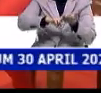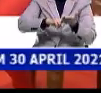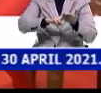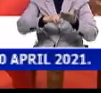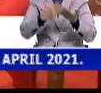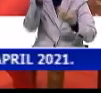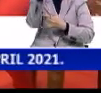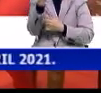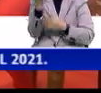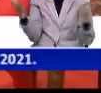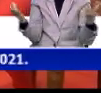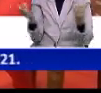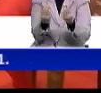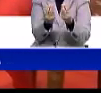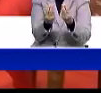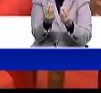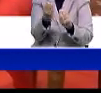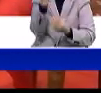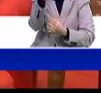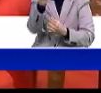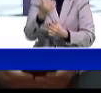masih berkurangan.